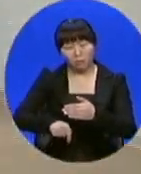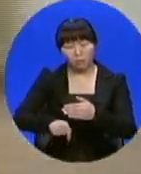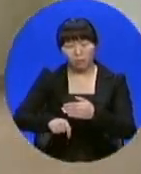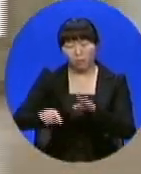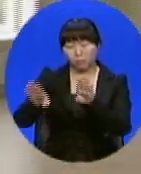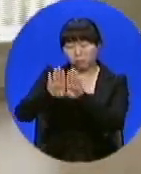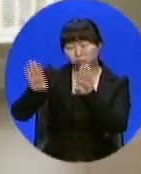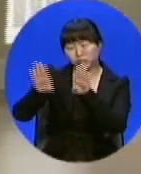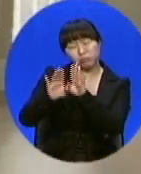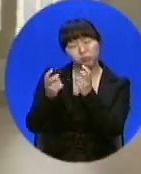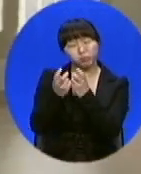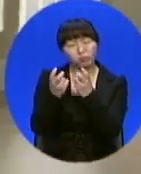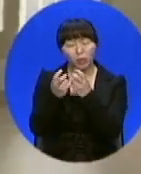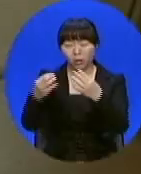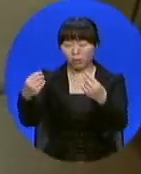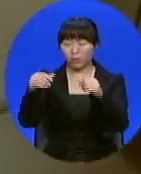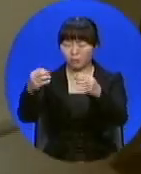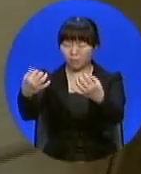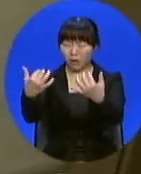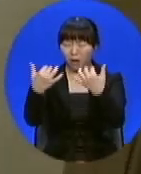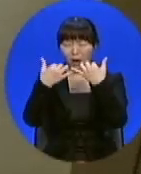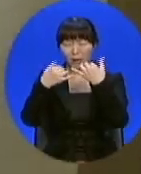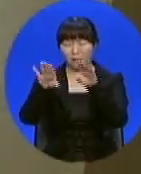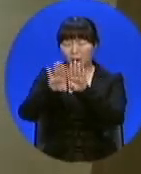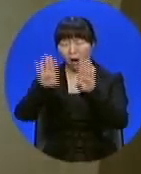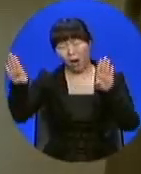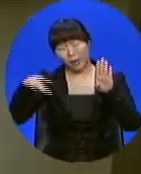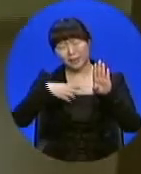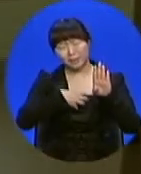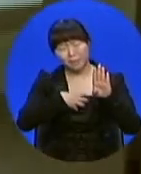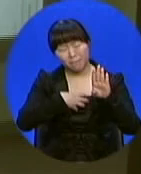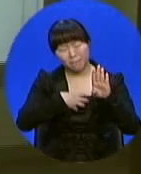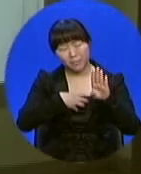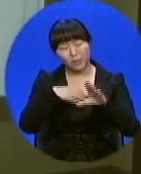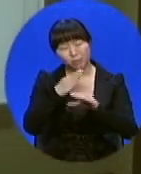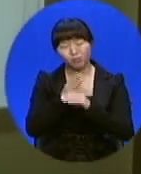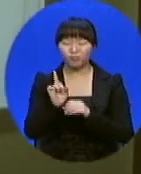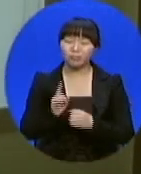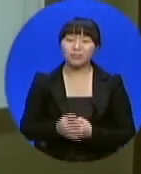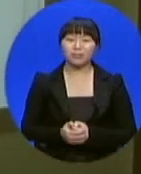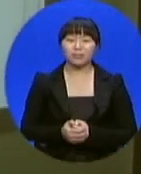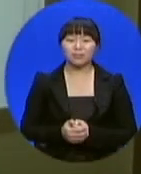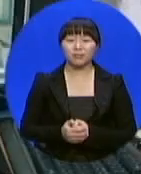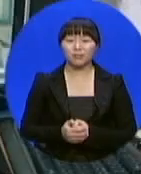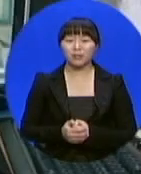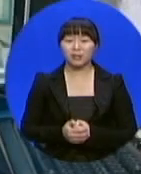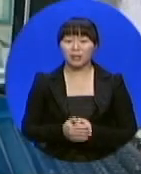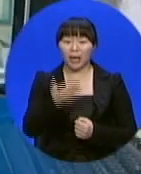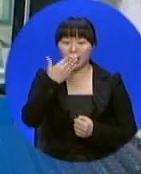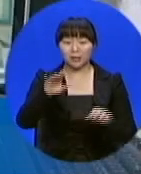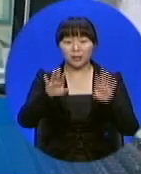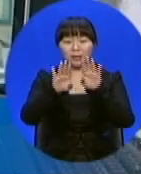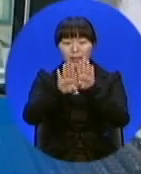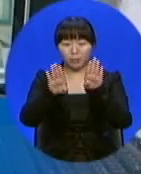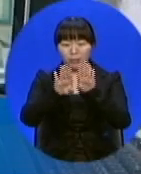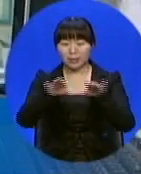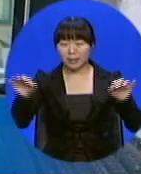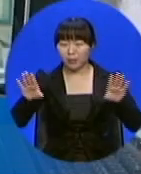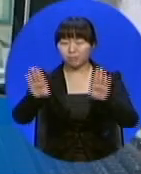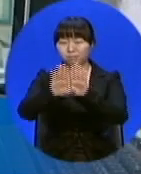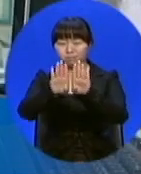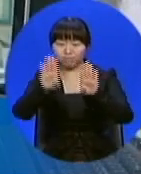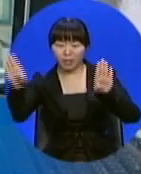할까요? 미세먼지 들어올까 문을 열어두기도 걱정되는데 말이죠. 가급적이면 이제 창문을 이제 잠시라도